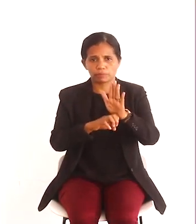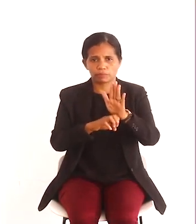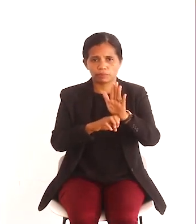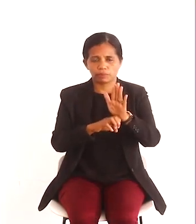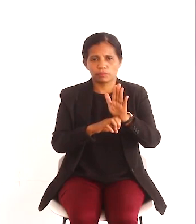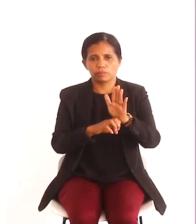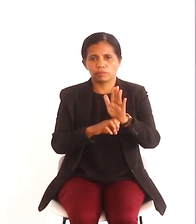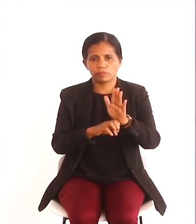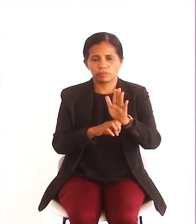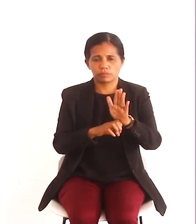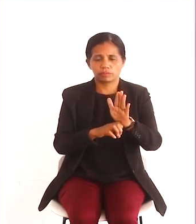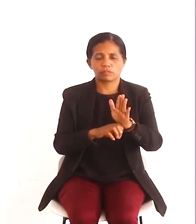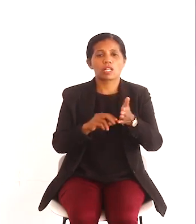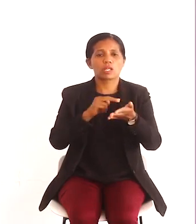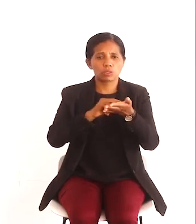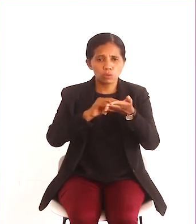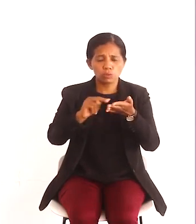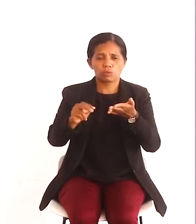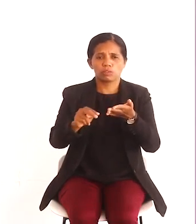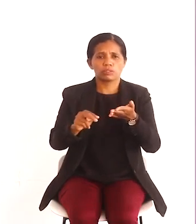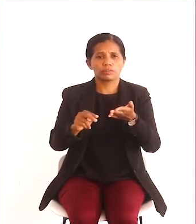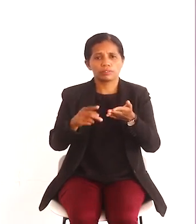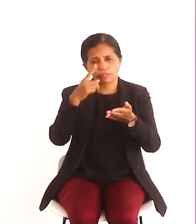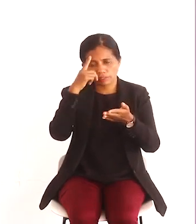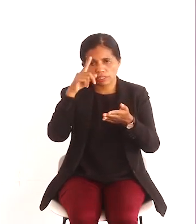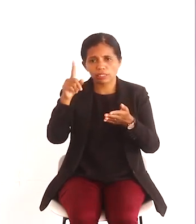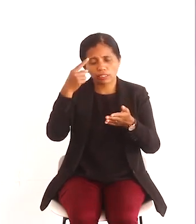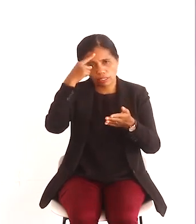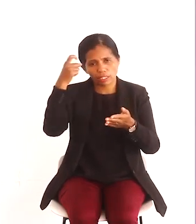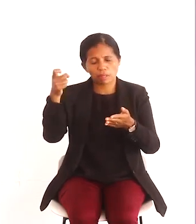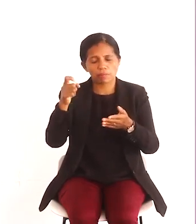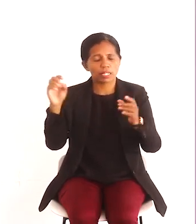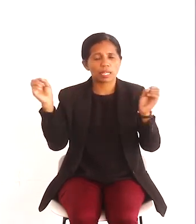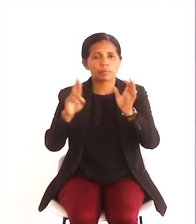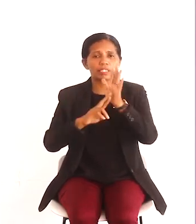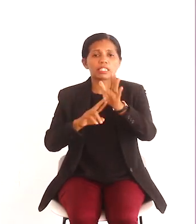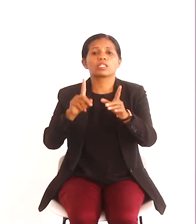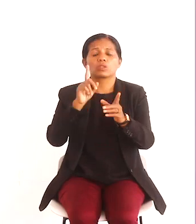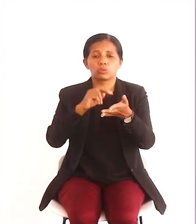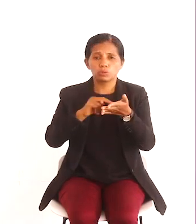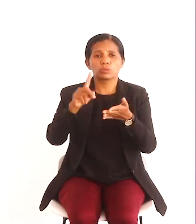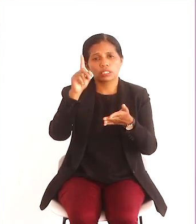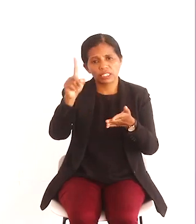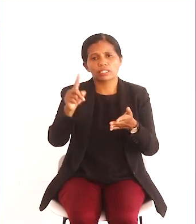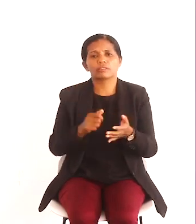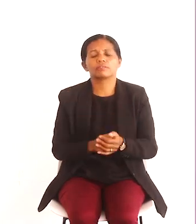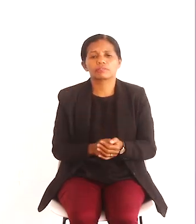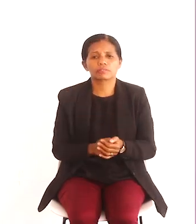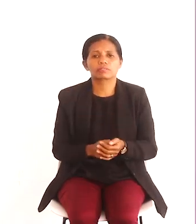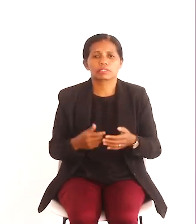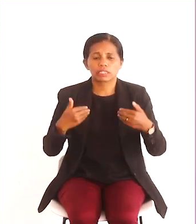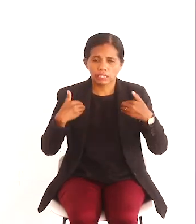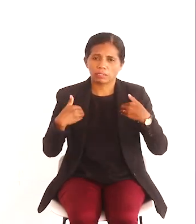ne bolu número decimal sira. Tamba sira la representa número tomak ida. Iha mus número frasaun